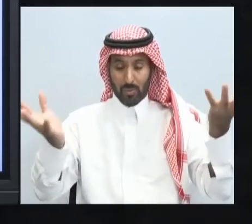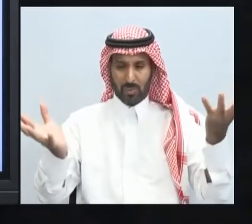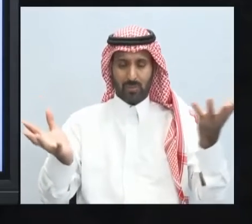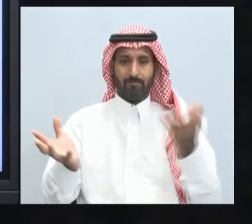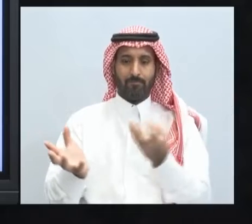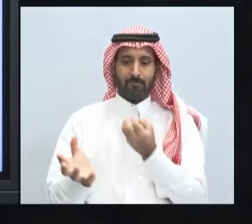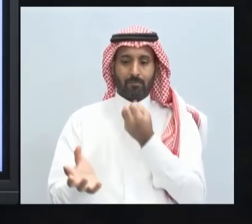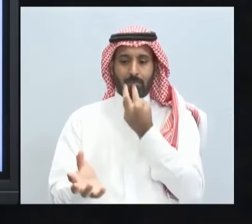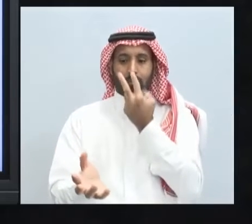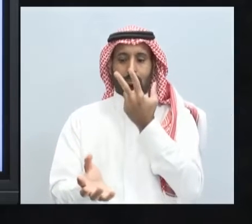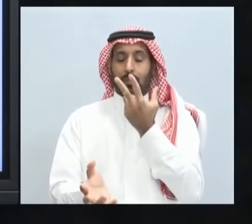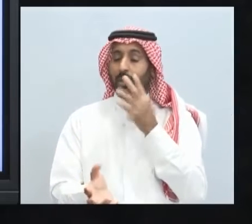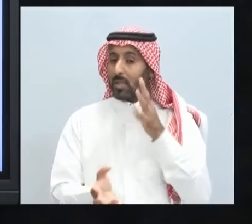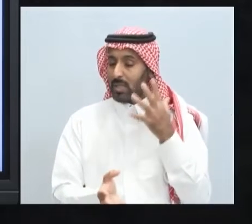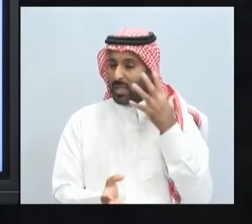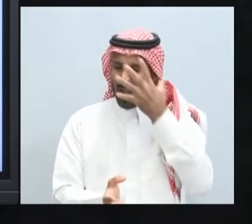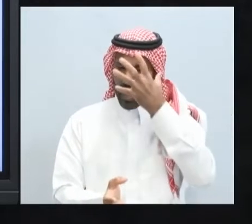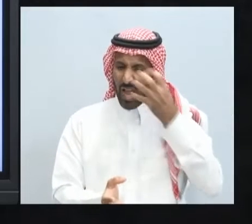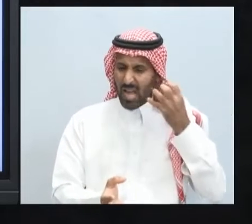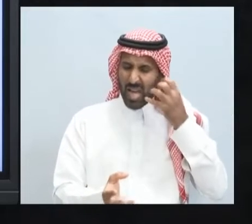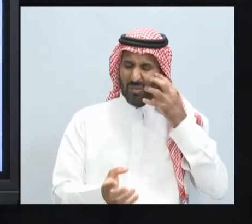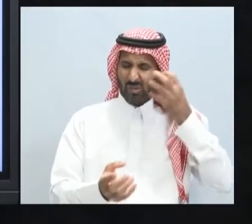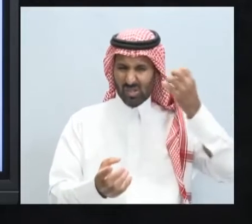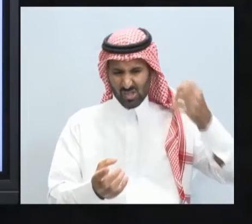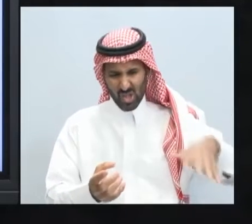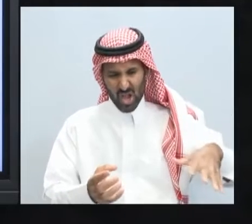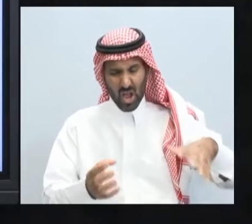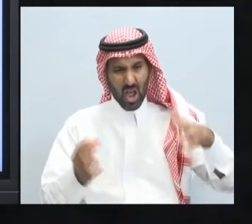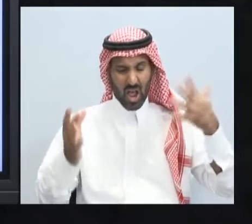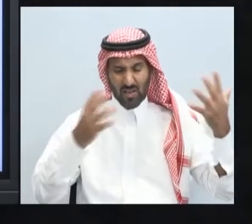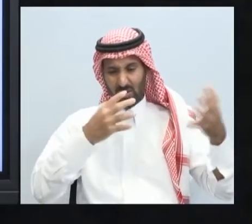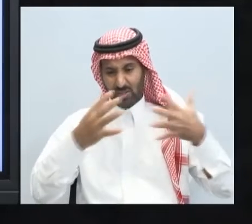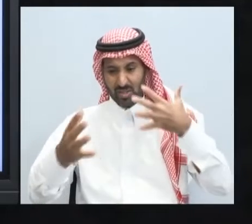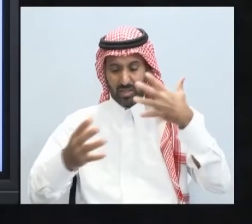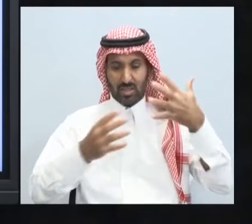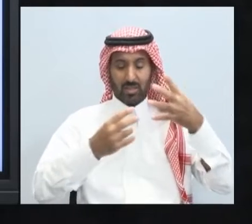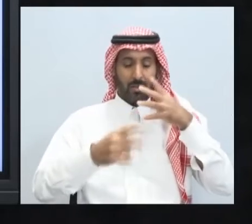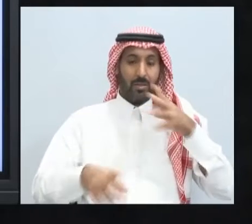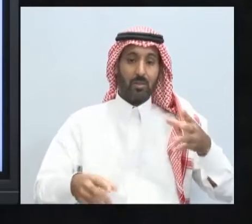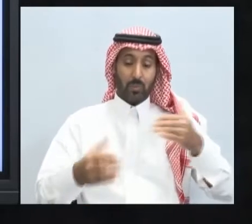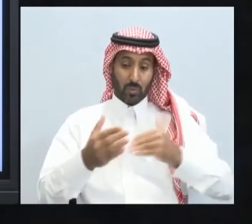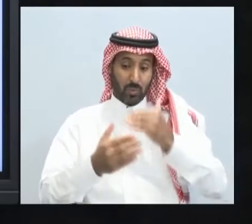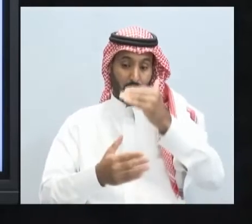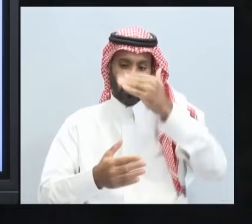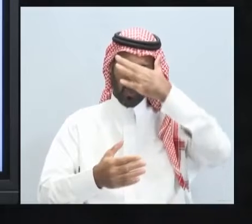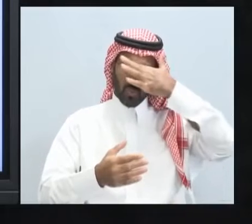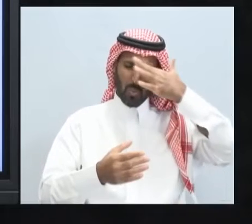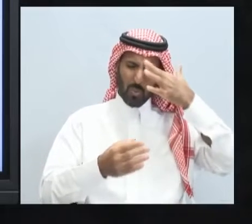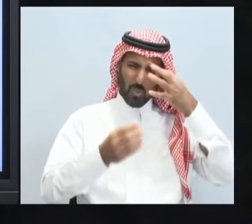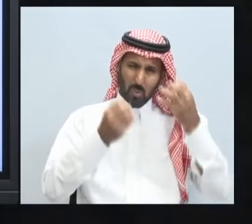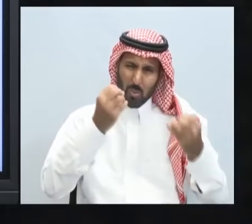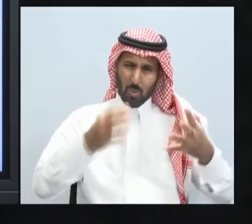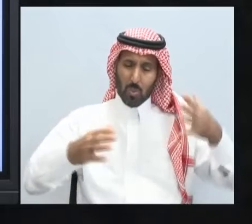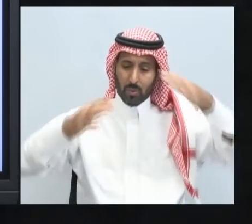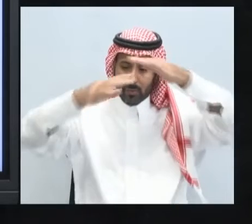يؤثر في تلوث الهواء تلوث الهواء درجات الحراره في الغلاف